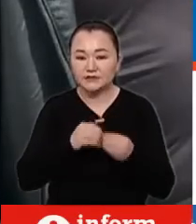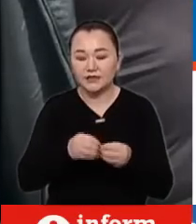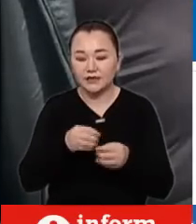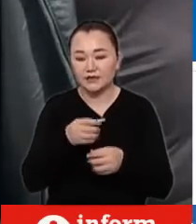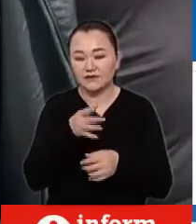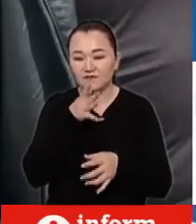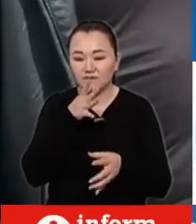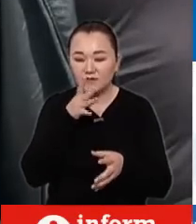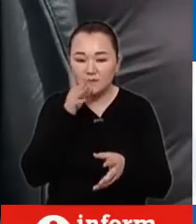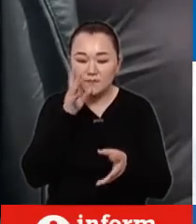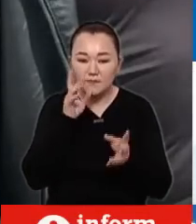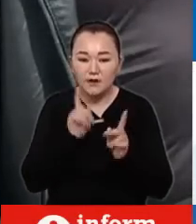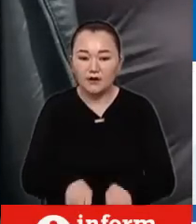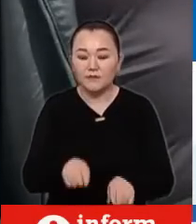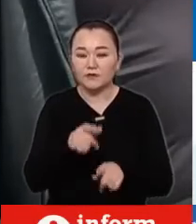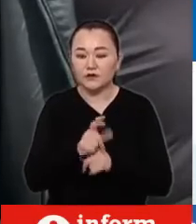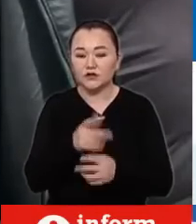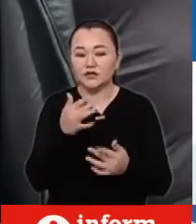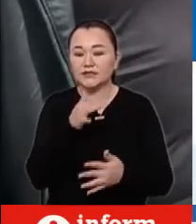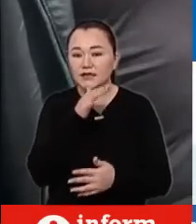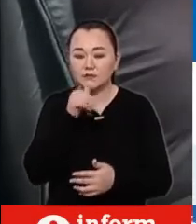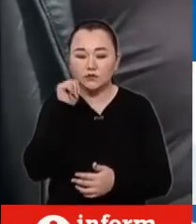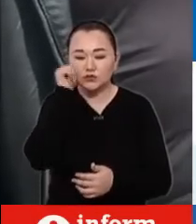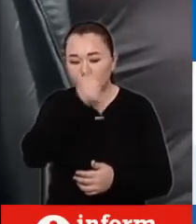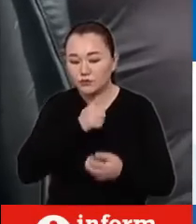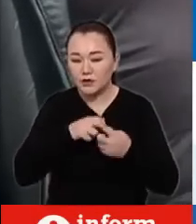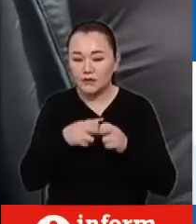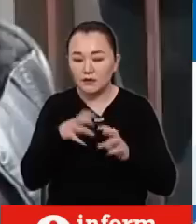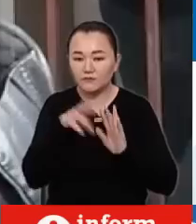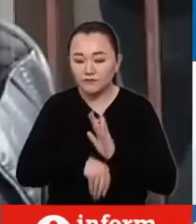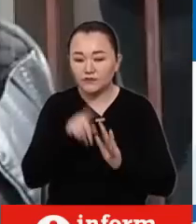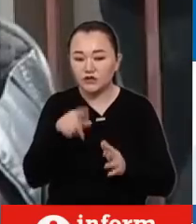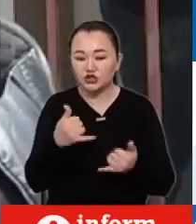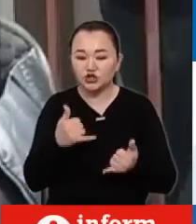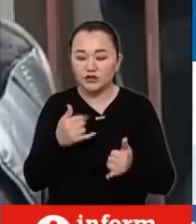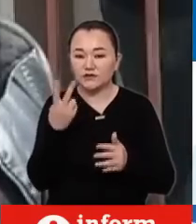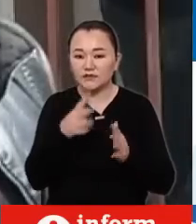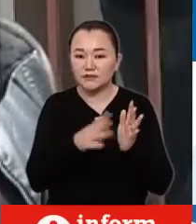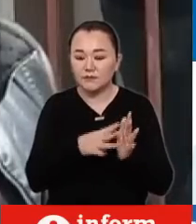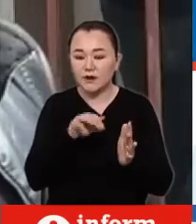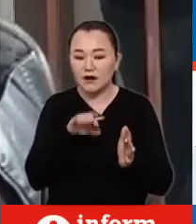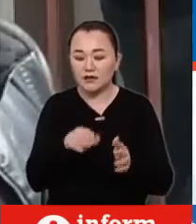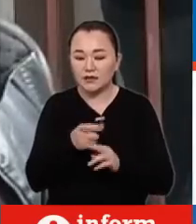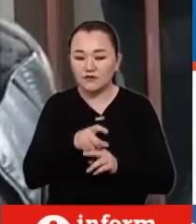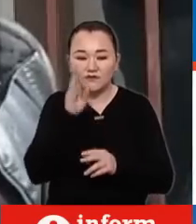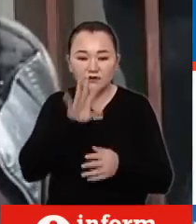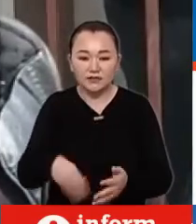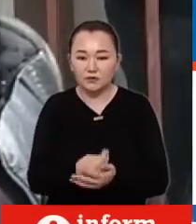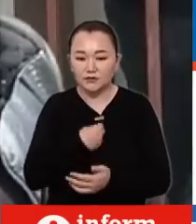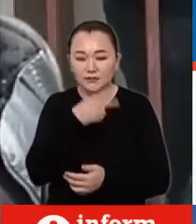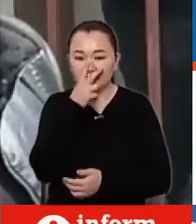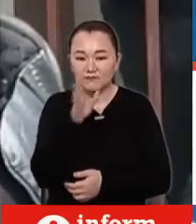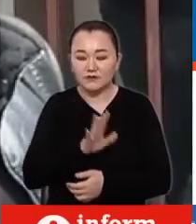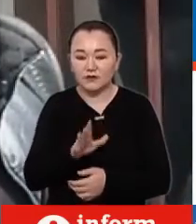осы постоянно болғанда осы 1-2 жыл болып қалды екен. Былтырдан бері осы проблема, соның ішінде биыл 28 марттан бері су көрген жоқ.